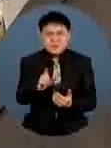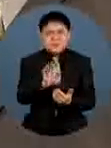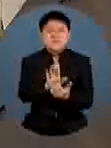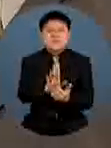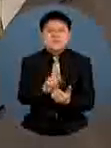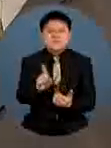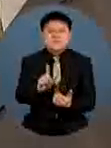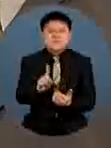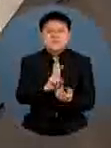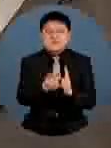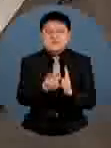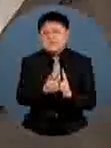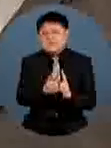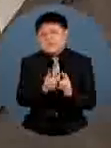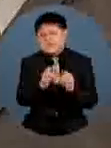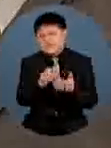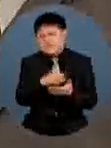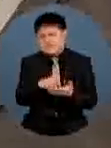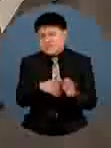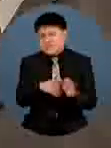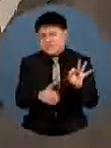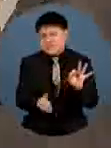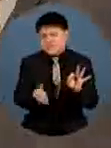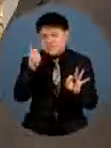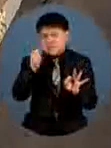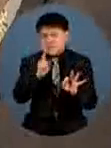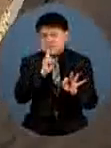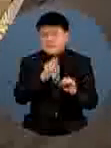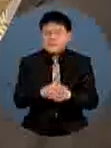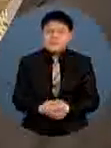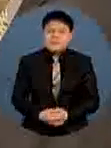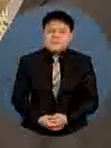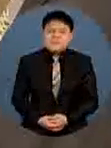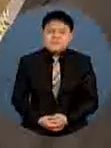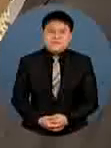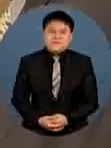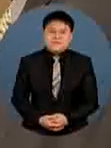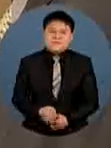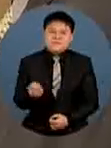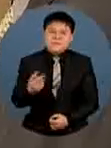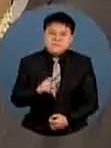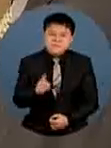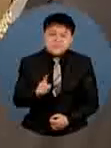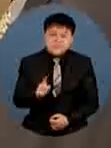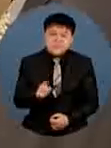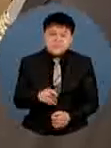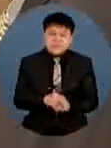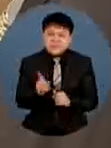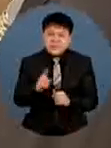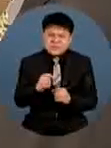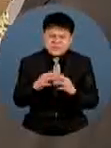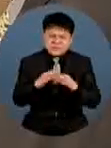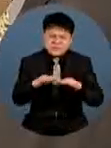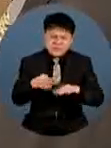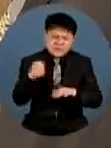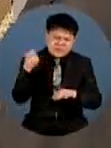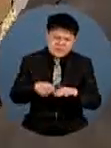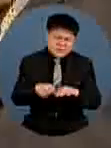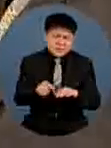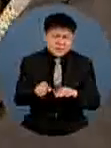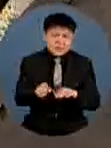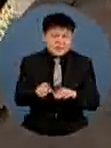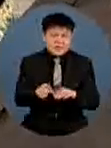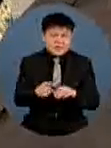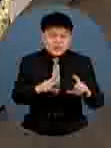것이 서로 권리로 볼때열 집이 나 있습니다. 자, 생물들은 여기에 참 철옹성 기와장깨기라는 타이틀이 있었는데요.